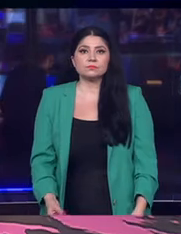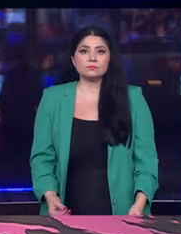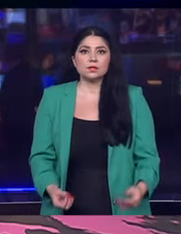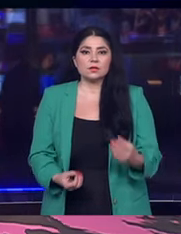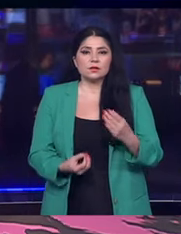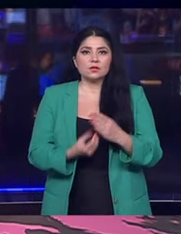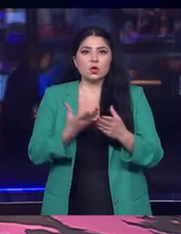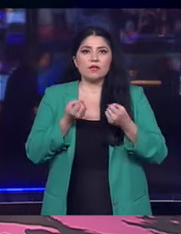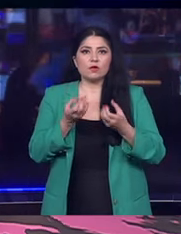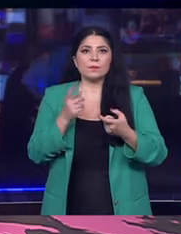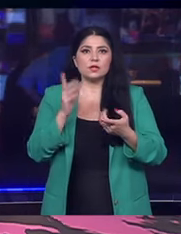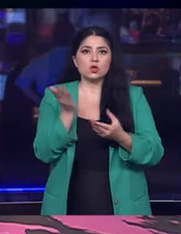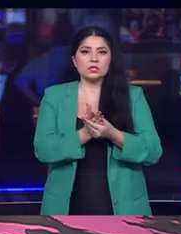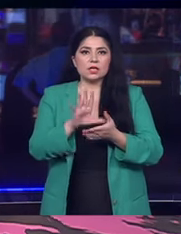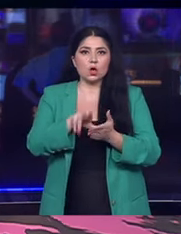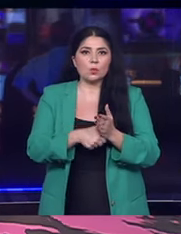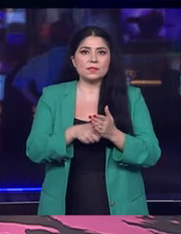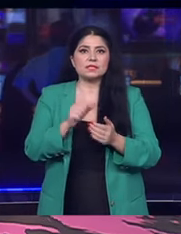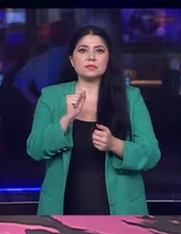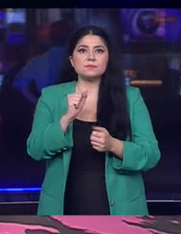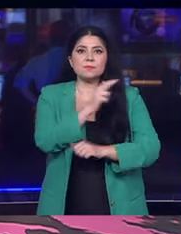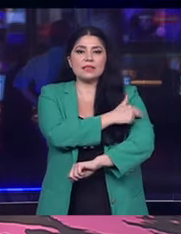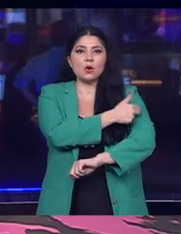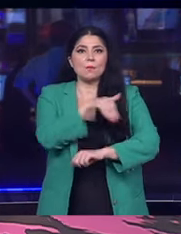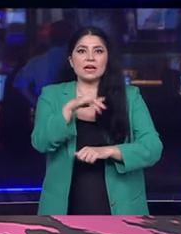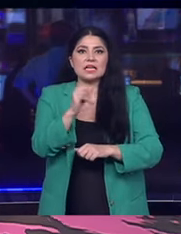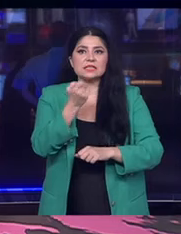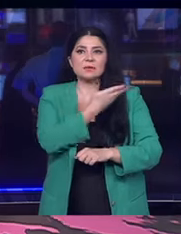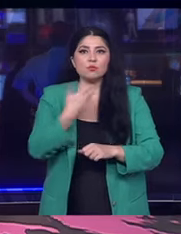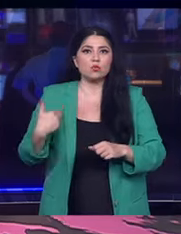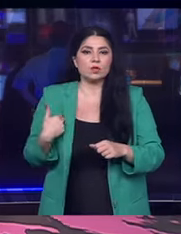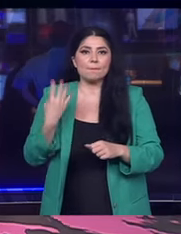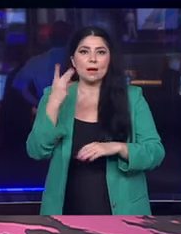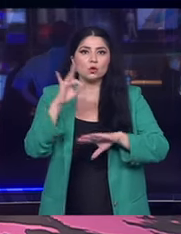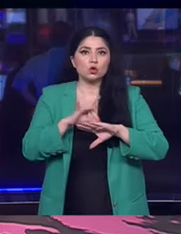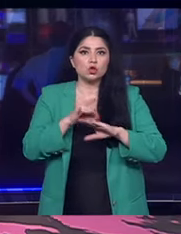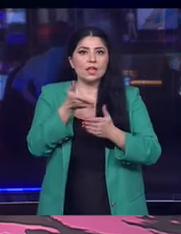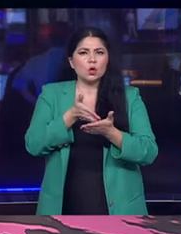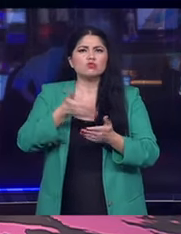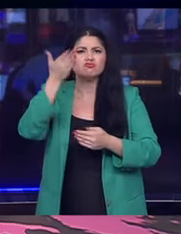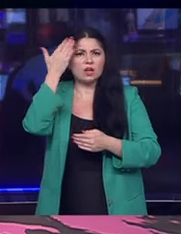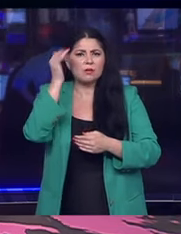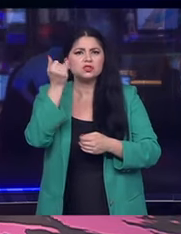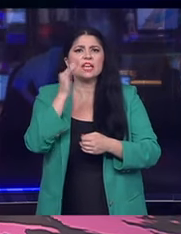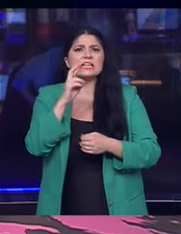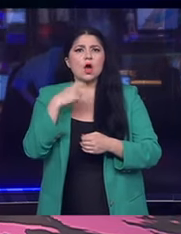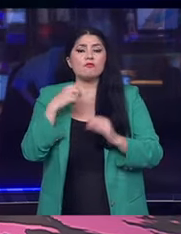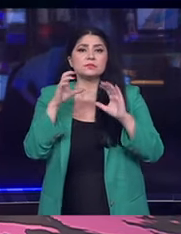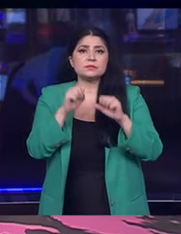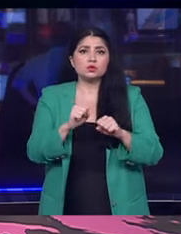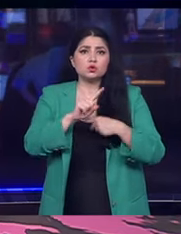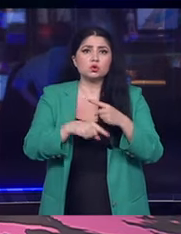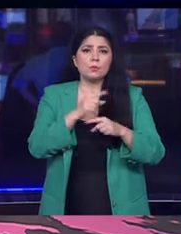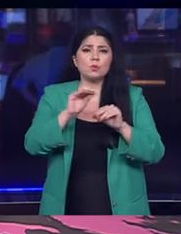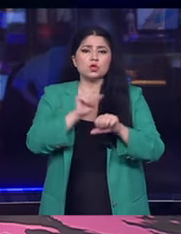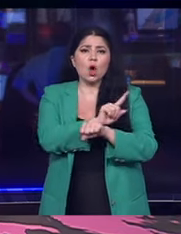apar noi date în dosarul de corupție de la Spitalul Marius Nasta din Capitală. 4 medici, chirurgi cunoscuți și rezidenți au fost reținuți